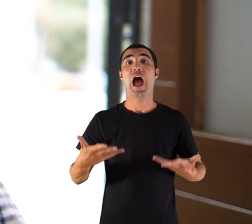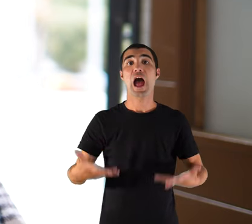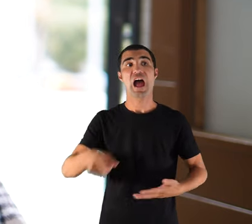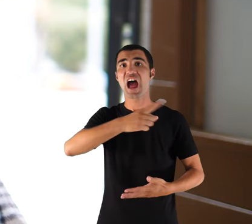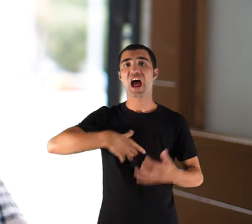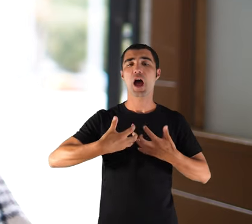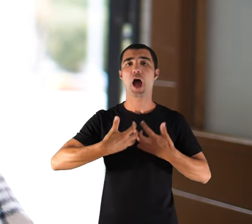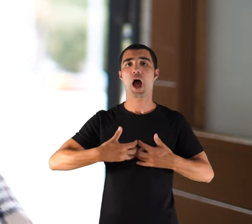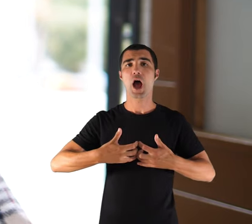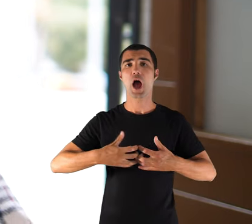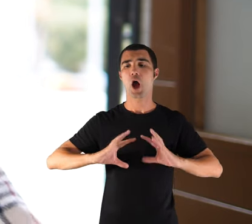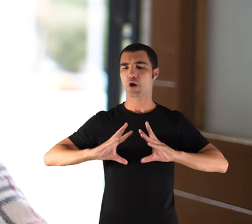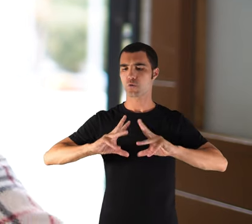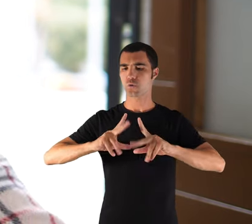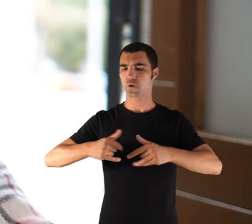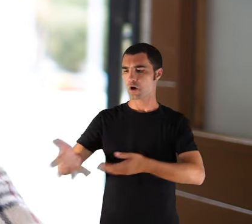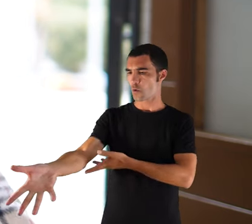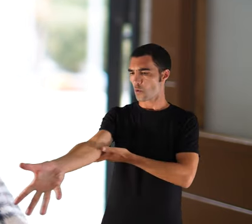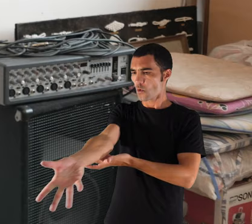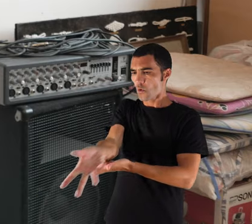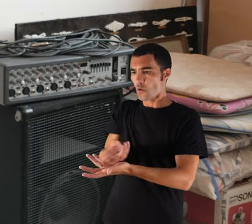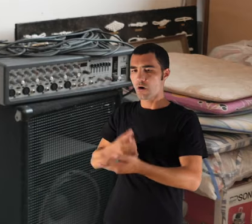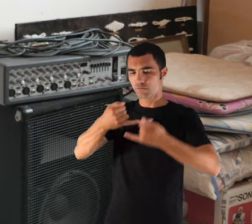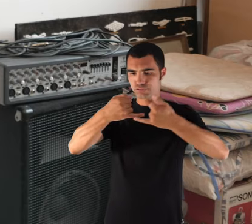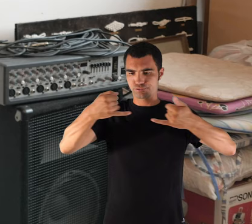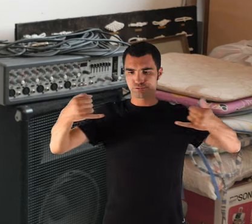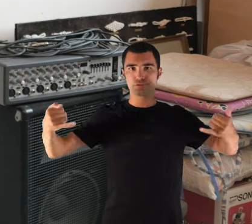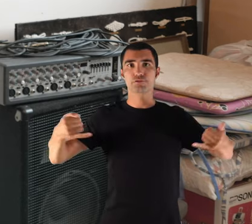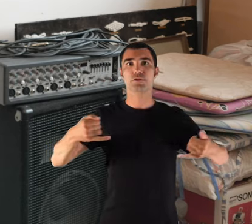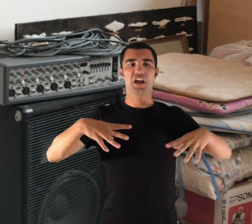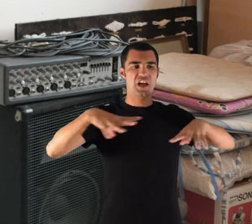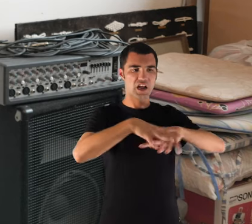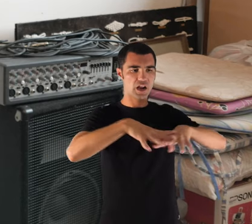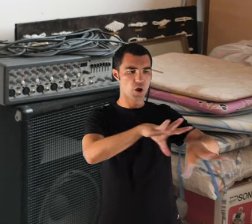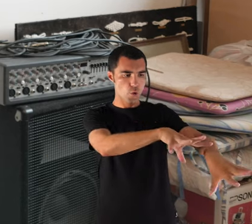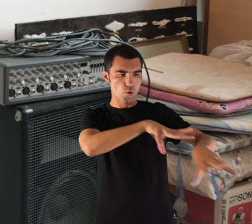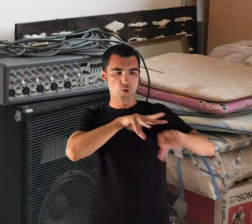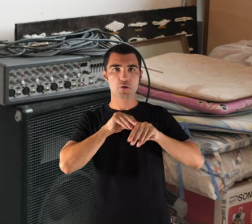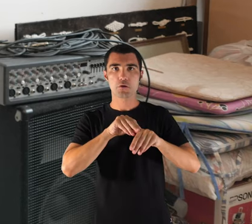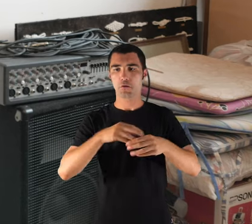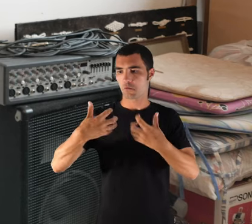maquinilla per palangres. Tenen maquinilla per les xerxes.